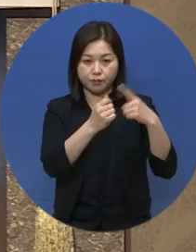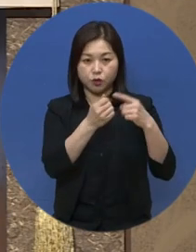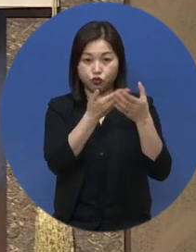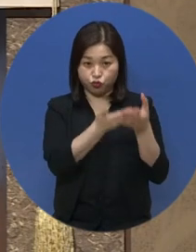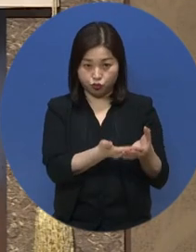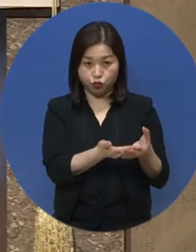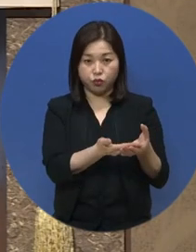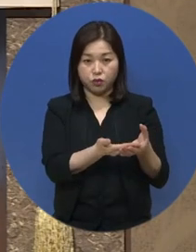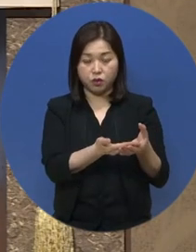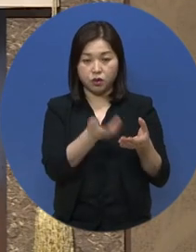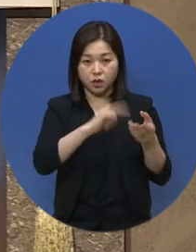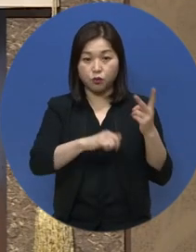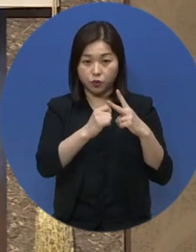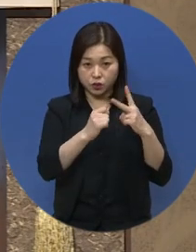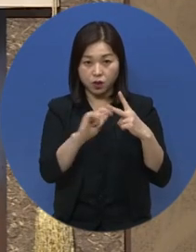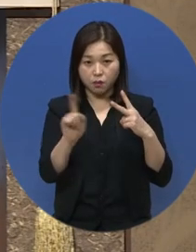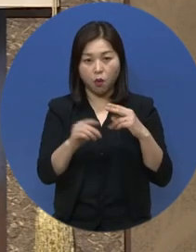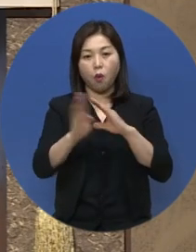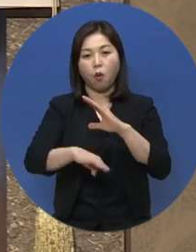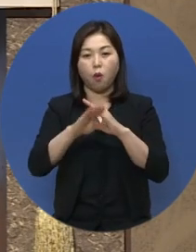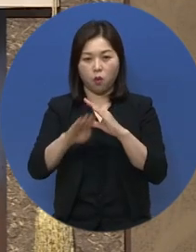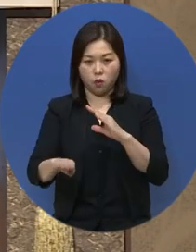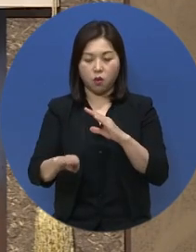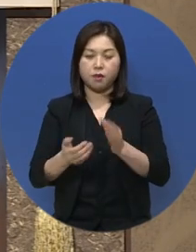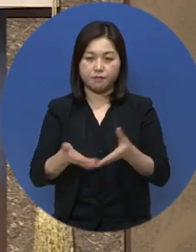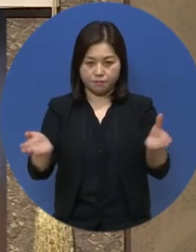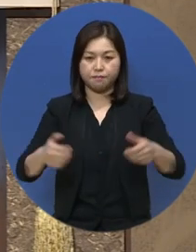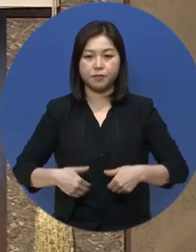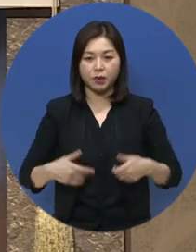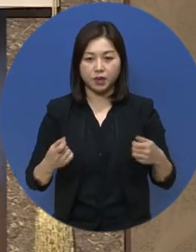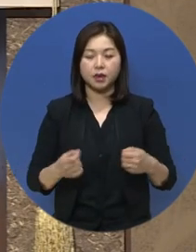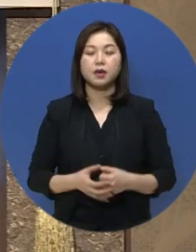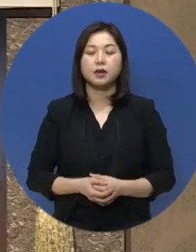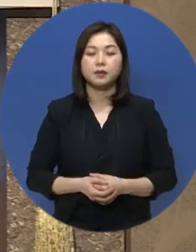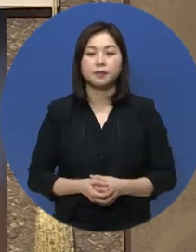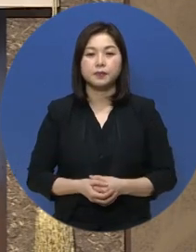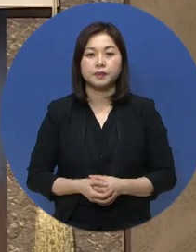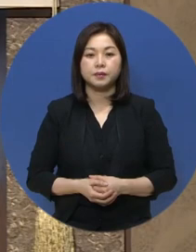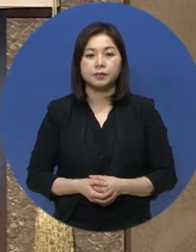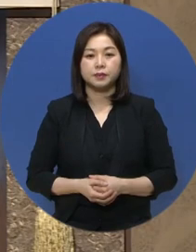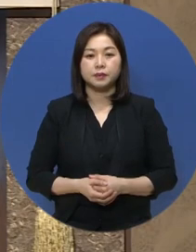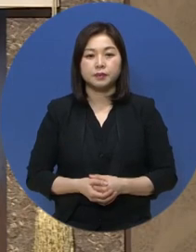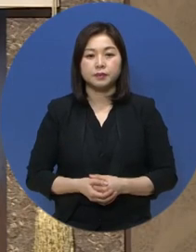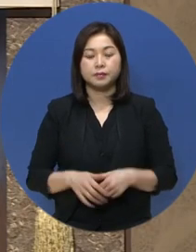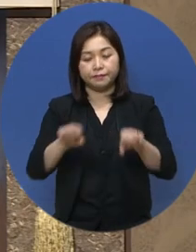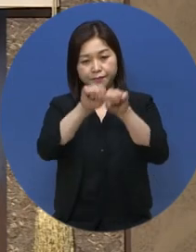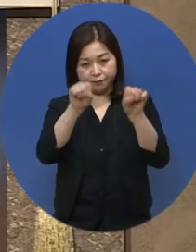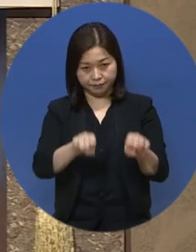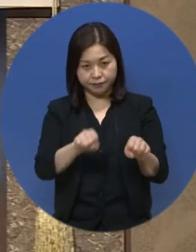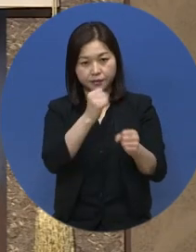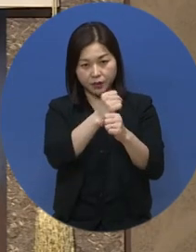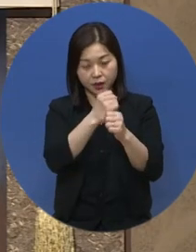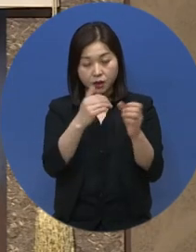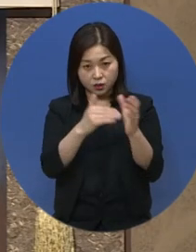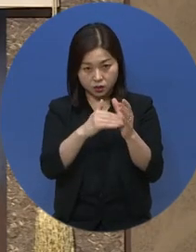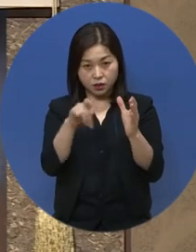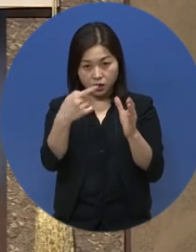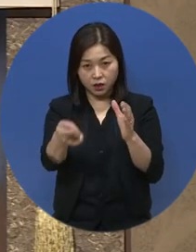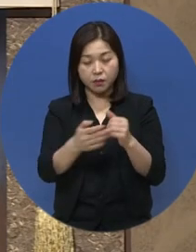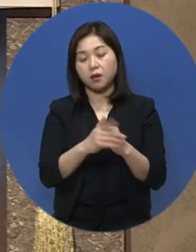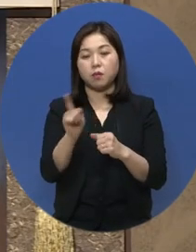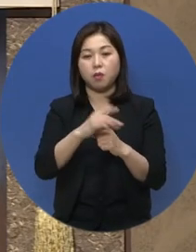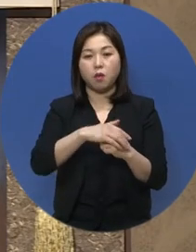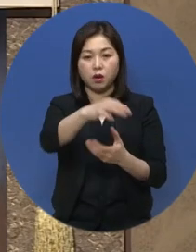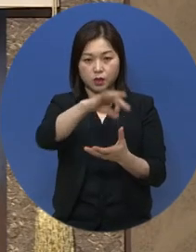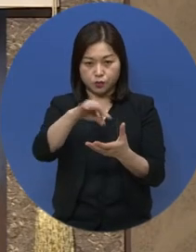더 나아가서는 객관적으로 공정하게 배분해야 된다는 것이거든요. 그래서 시스템을 만들고 보니까 기부처나 네.